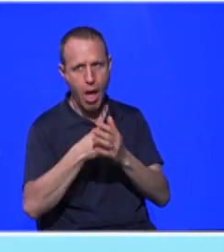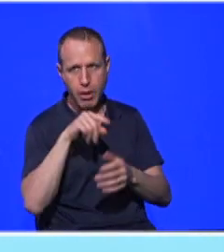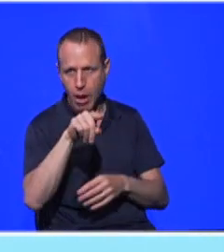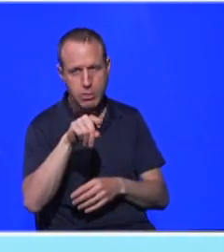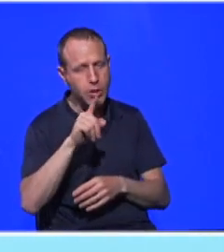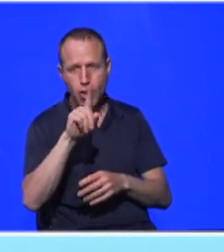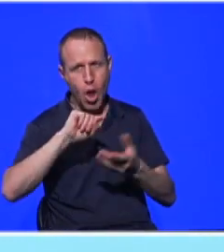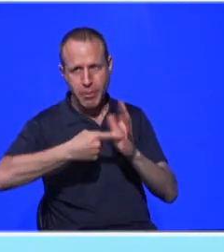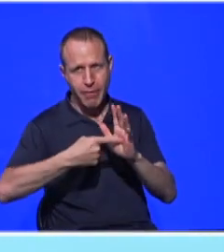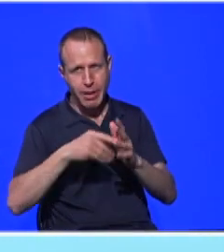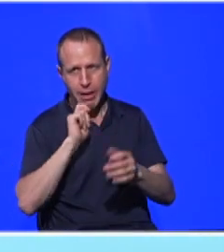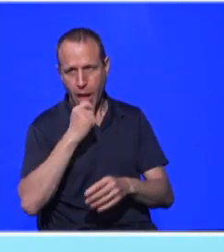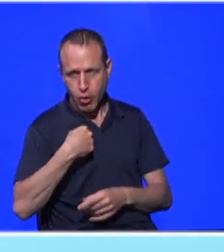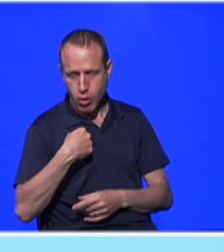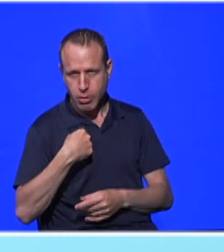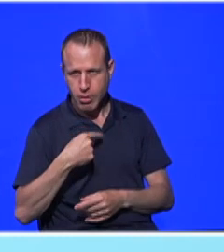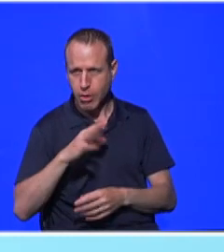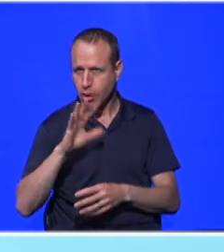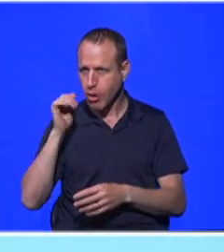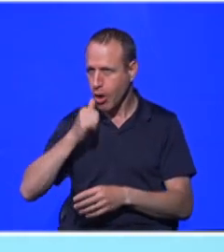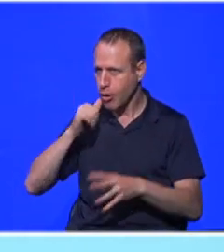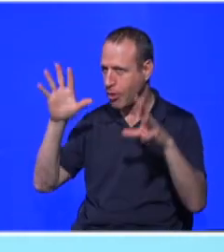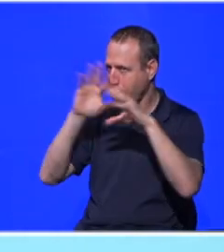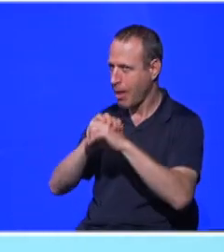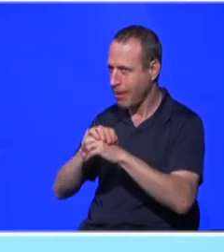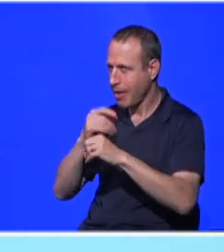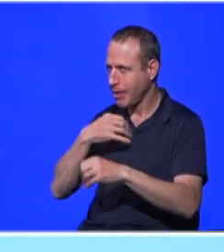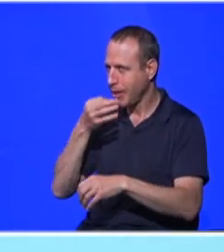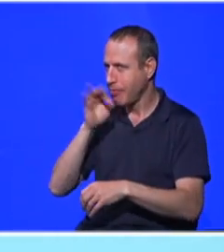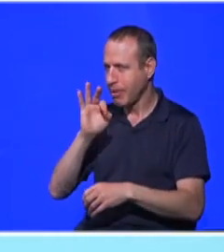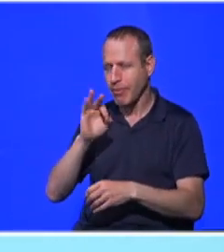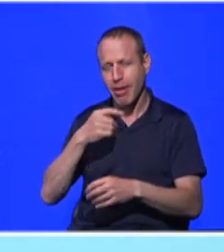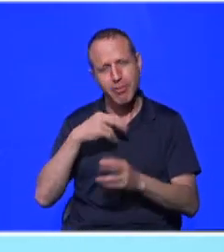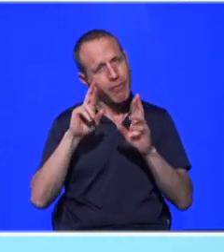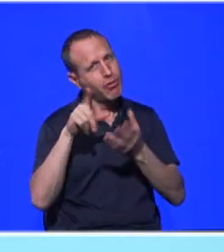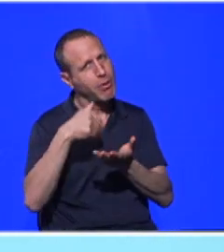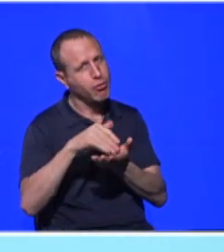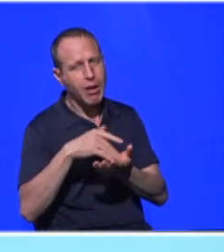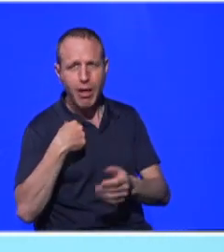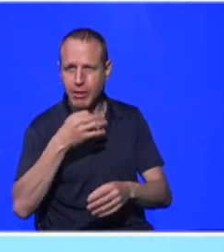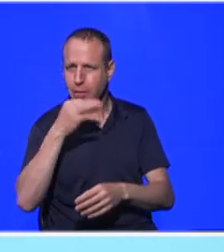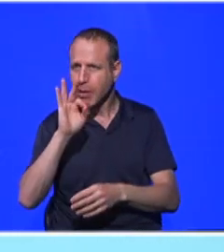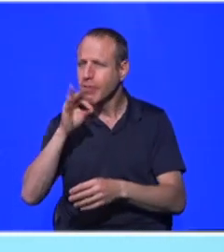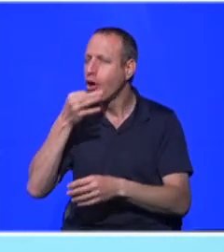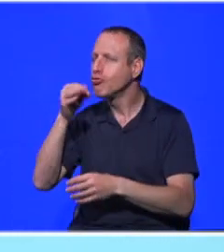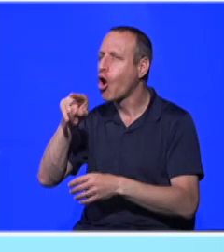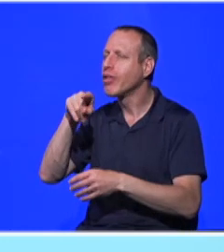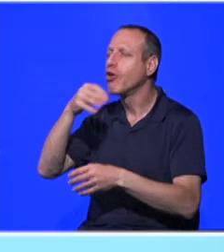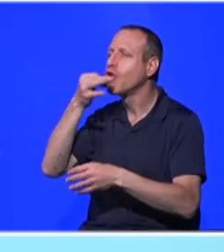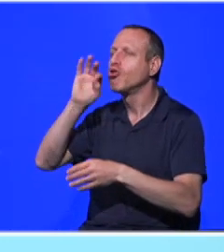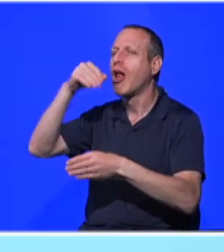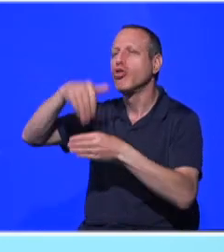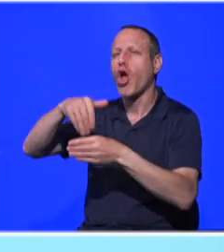מתכוונת לראיין אותי, אני מקווה שעד אז תמשיכי. כל ערב, אני מעדיפה גם... לא, לא כל ערב, לא. מעדיפה לשאול אותך גם שאלות של תוכן, ופחות שאלות